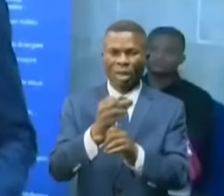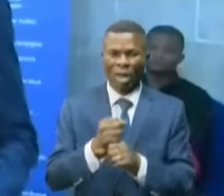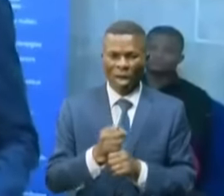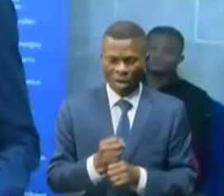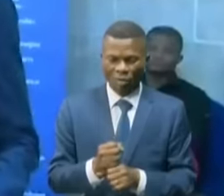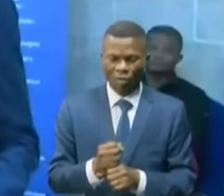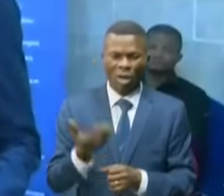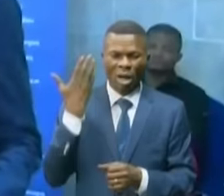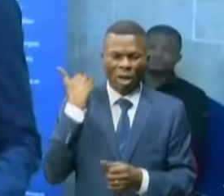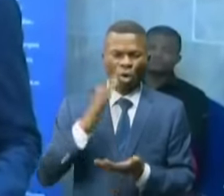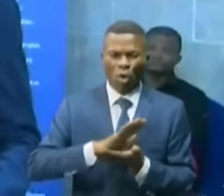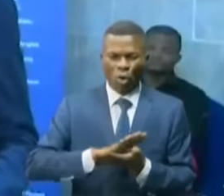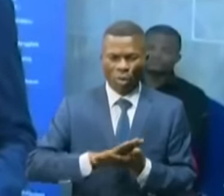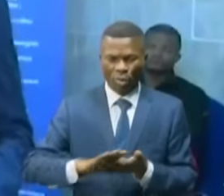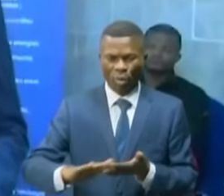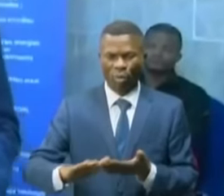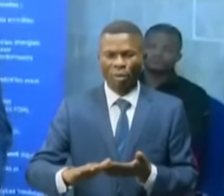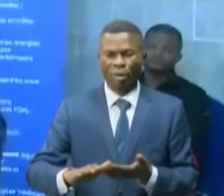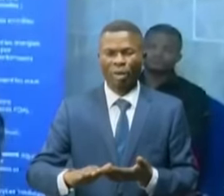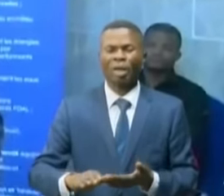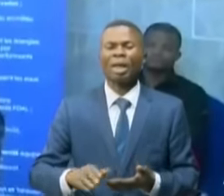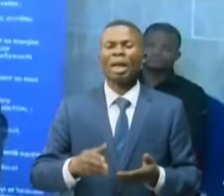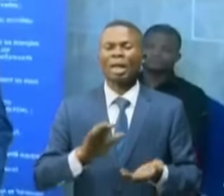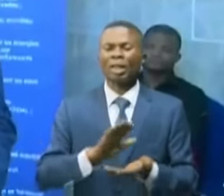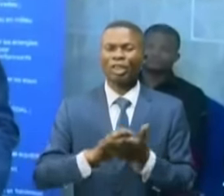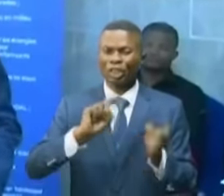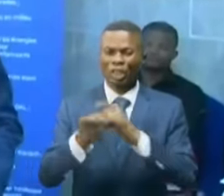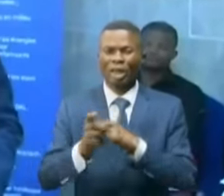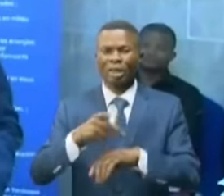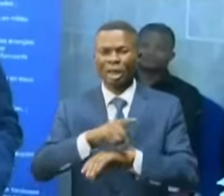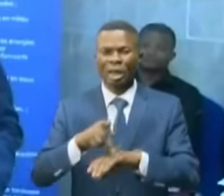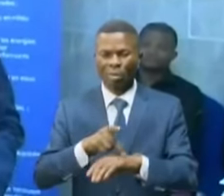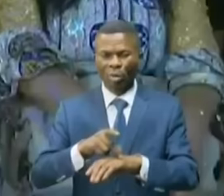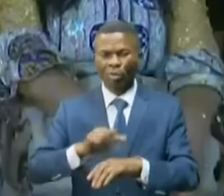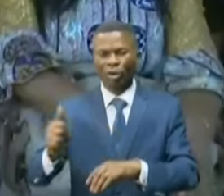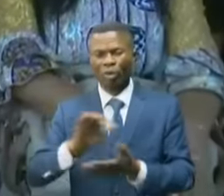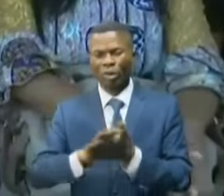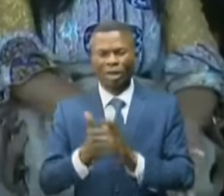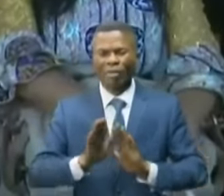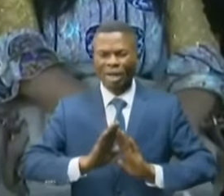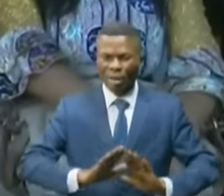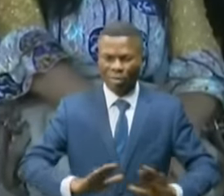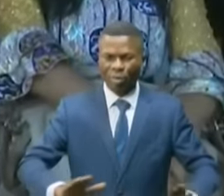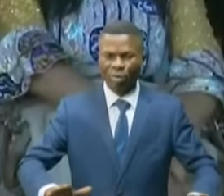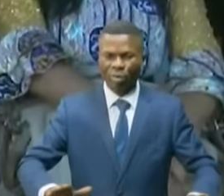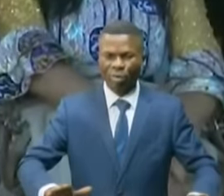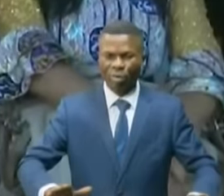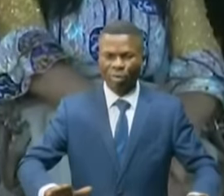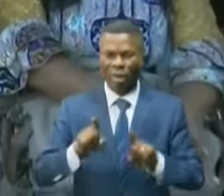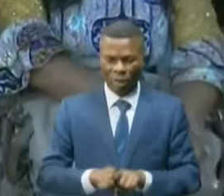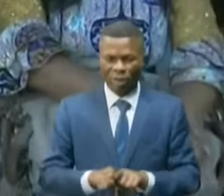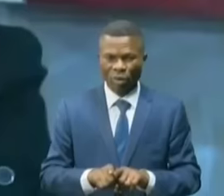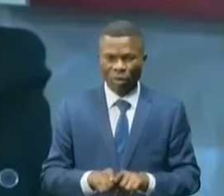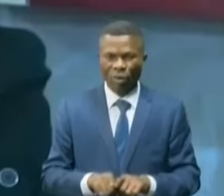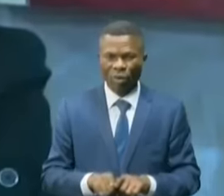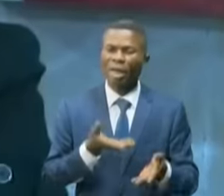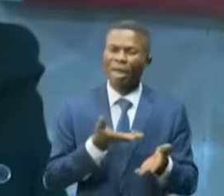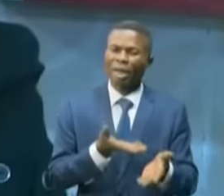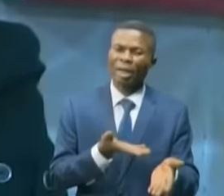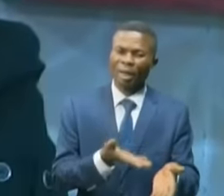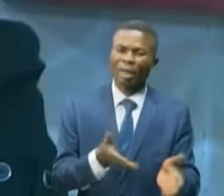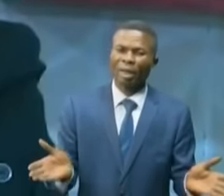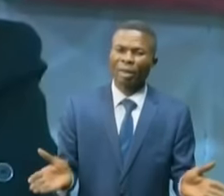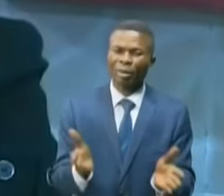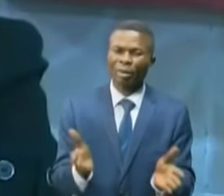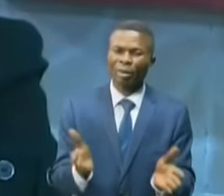d'eau et d'assainissement dans certaines provinces de la RDC. Et le deuxième objectif, c'est de renforcer